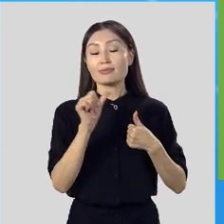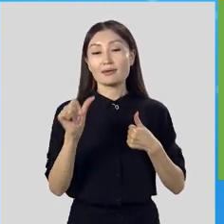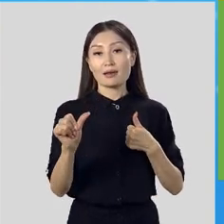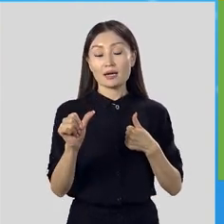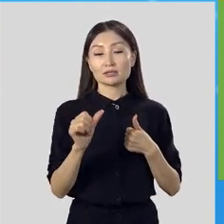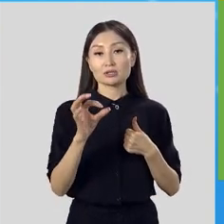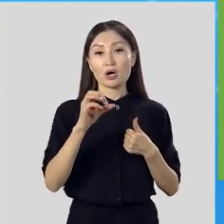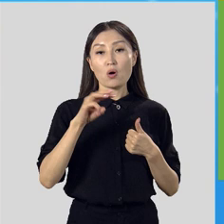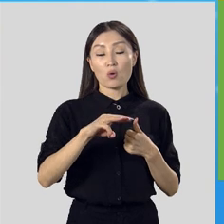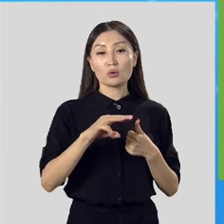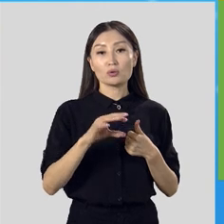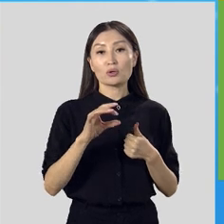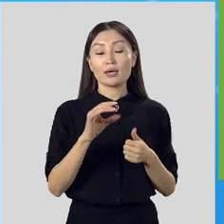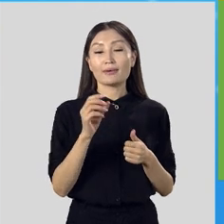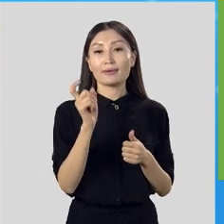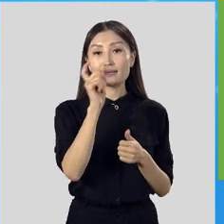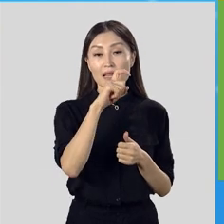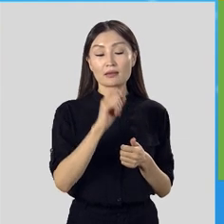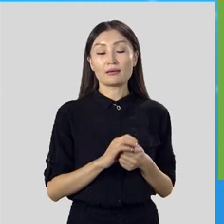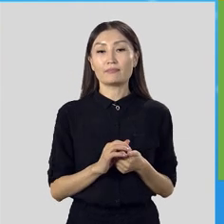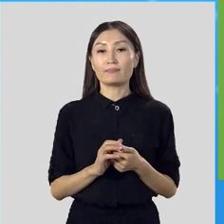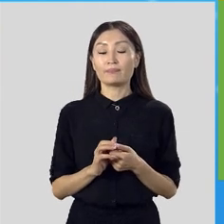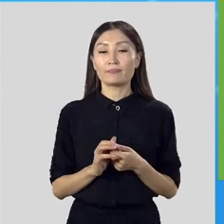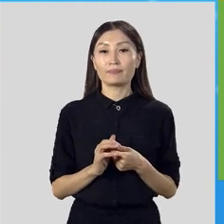от дезоксирибонуклеиновой кислоты.